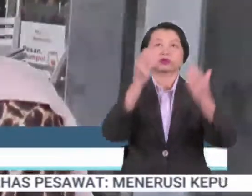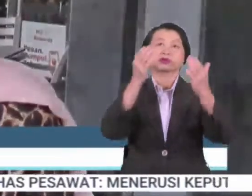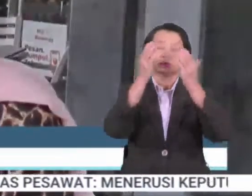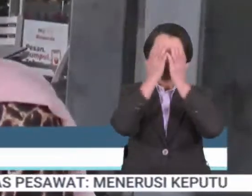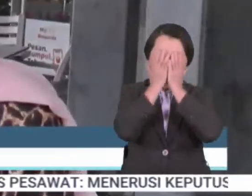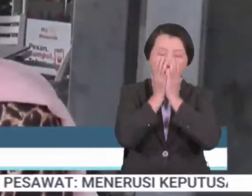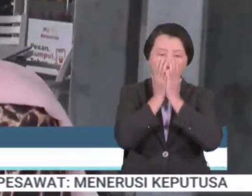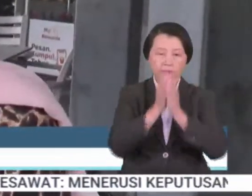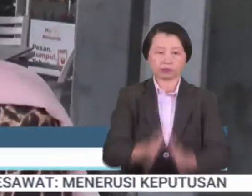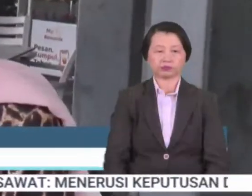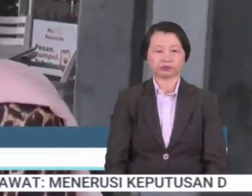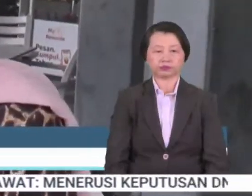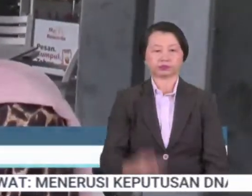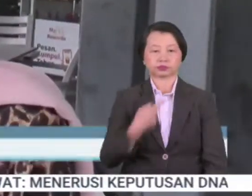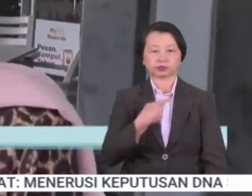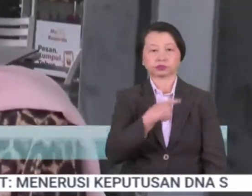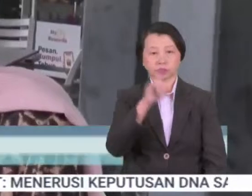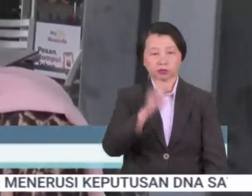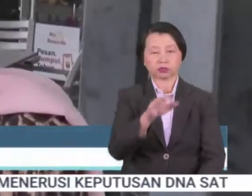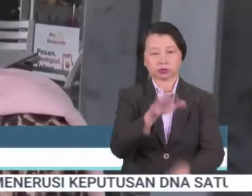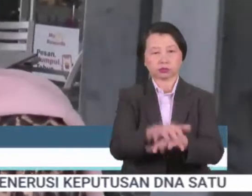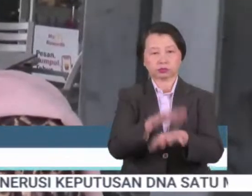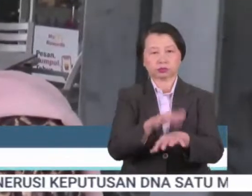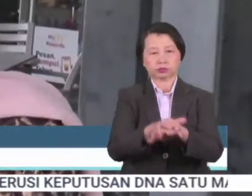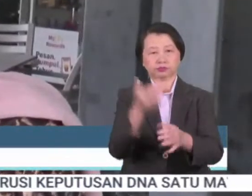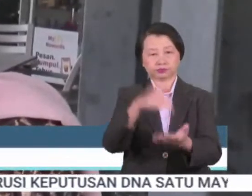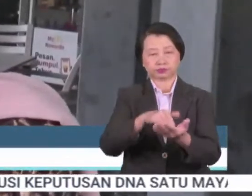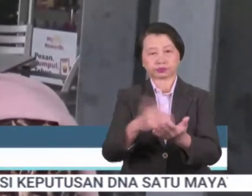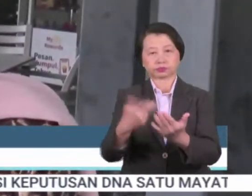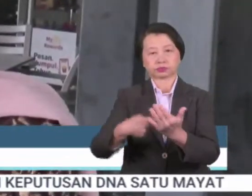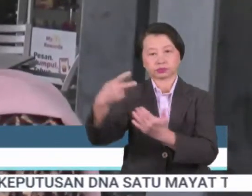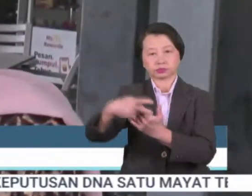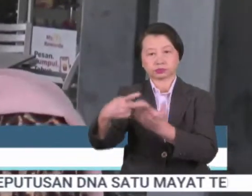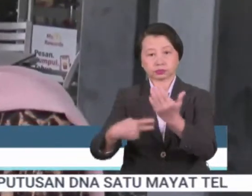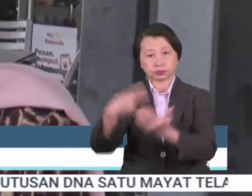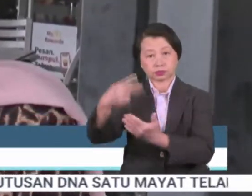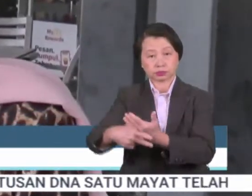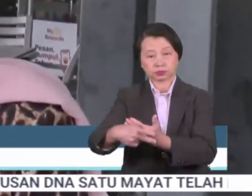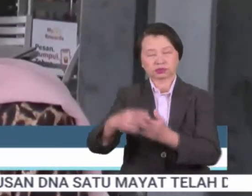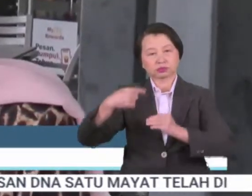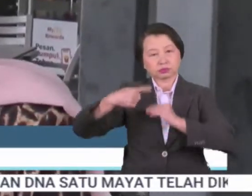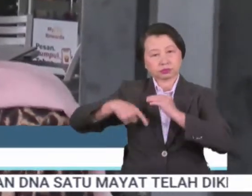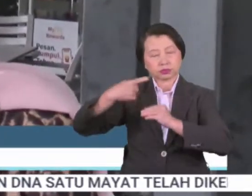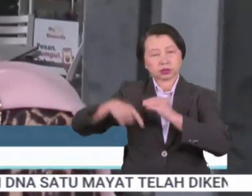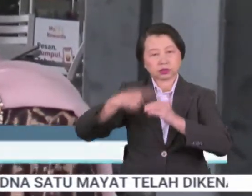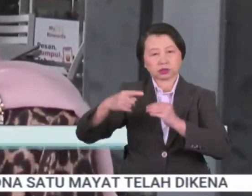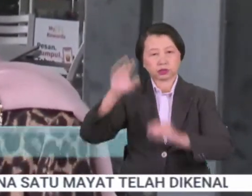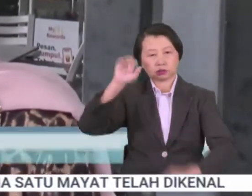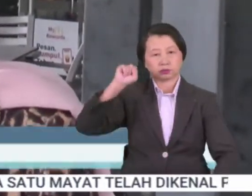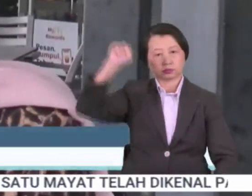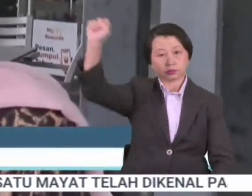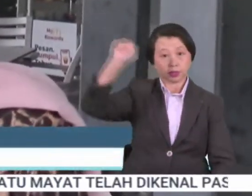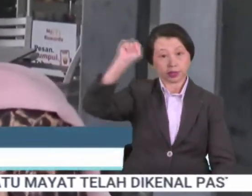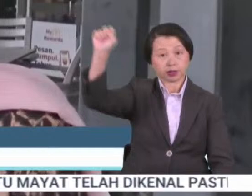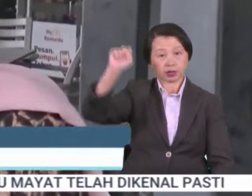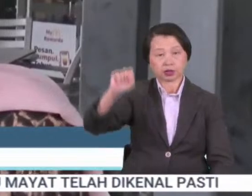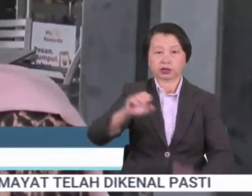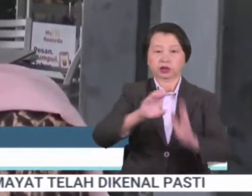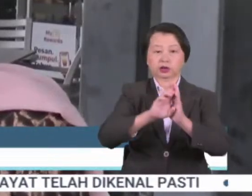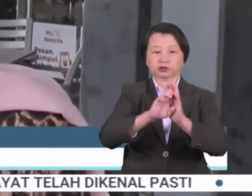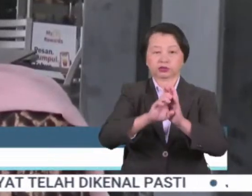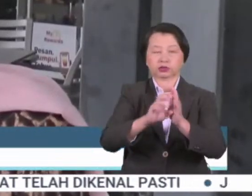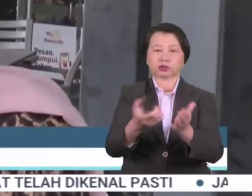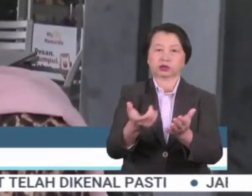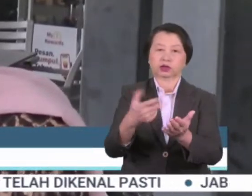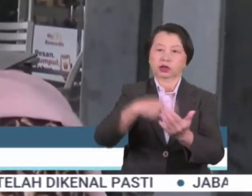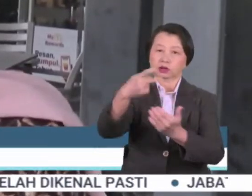bersyukur kita haruslah memperbanyakkan lagi program-program berkenaan dengan kemerdekaan contohnyalah